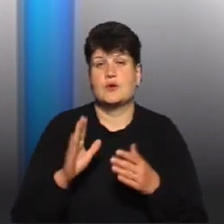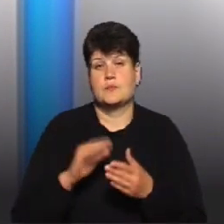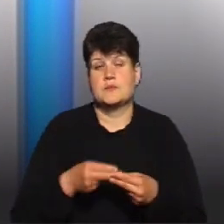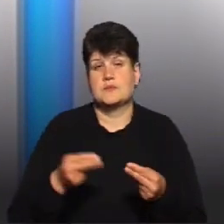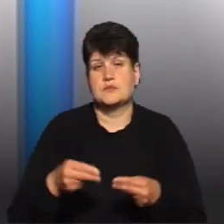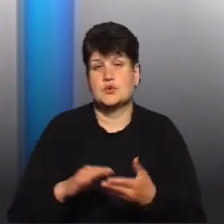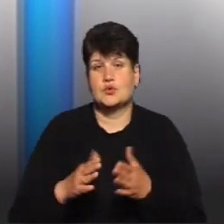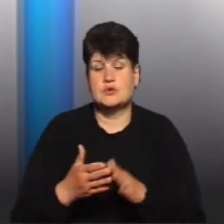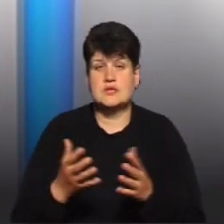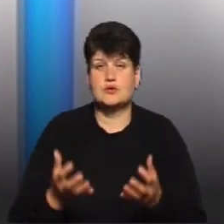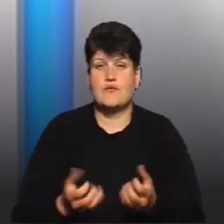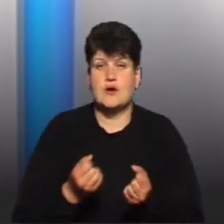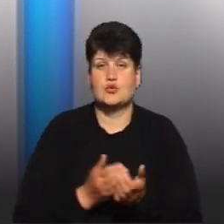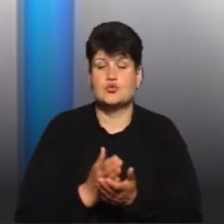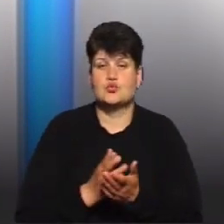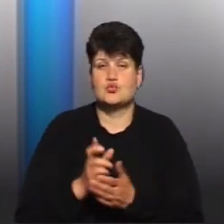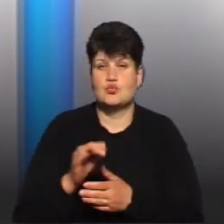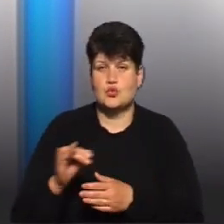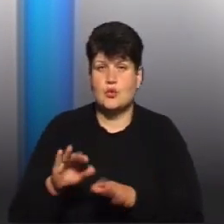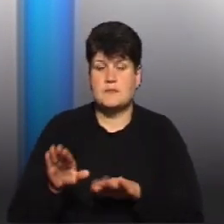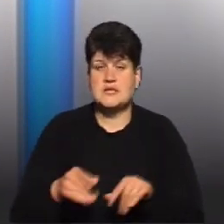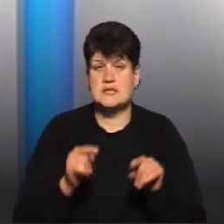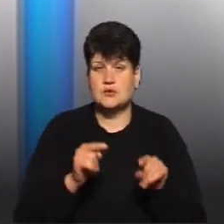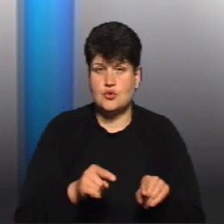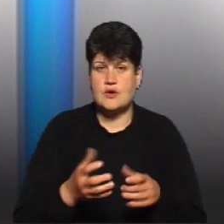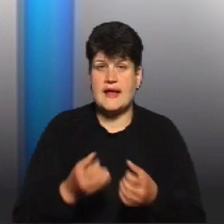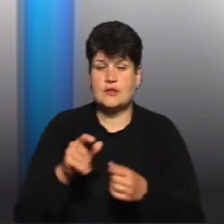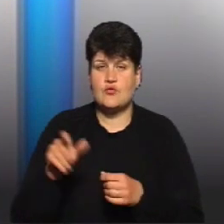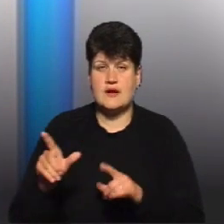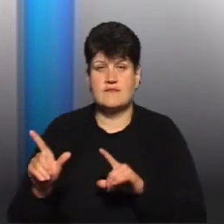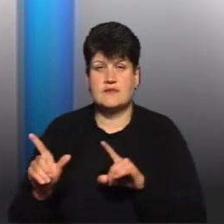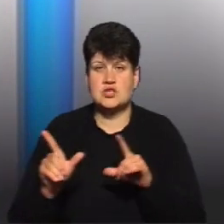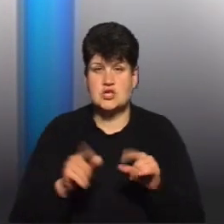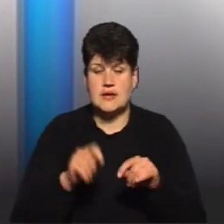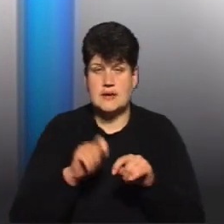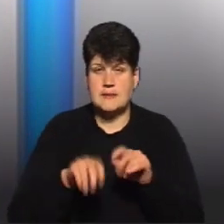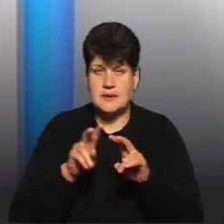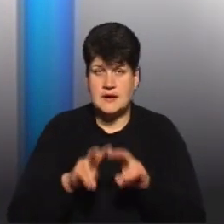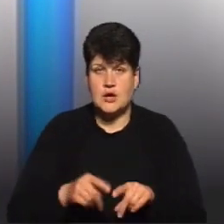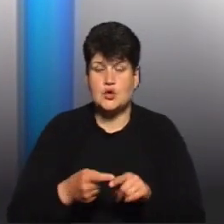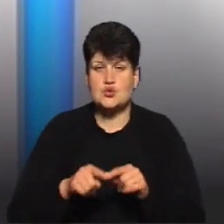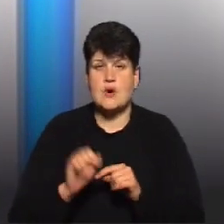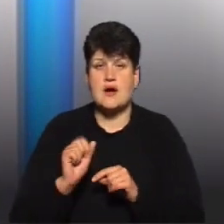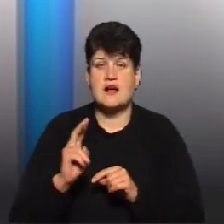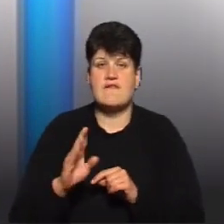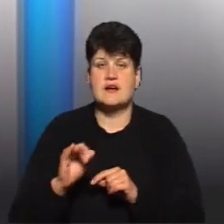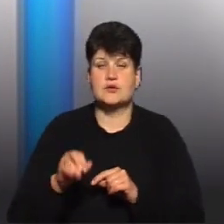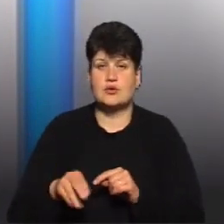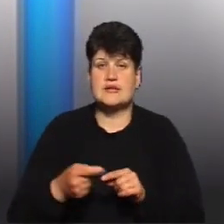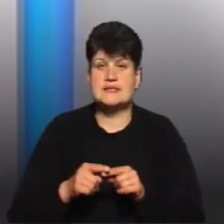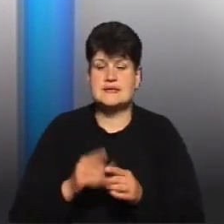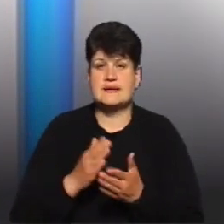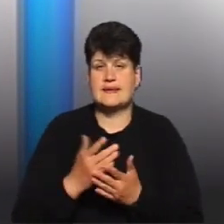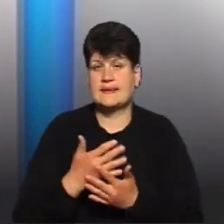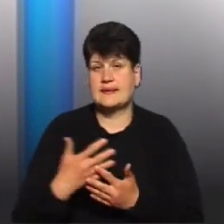рятувально-водолазною службою. Після того рятувальники виїжджають і обстежують цю акваторію. Це триває декілька днів.